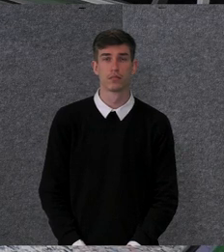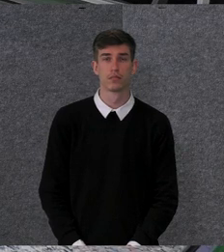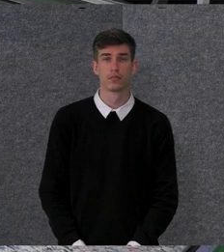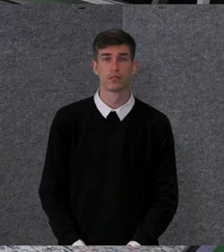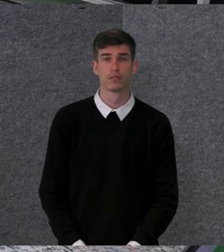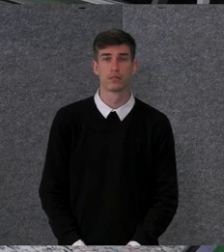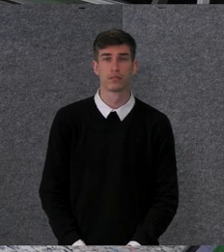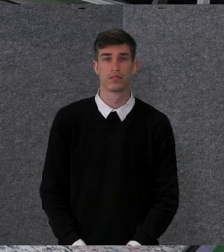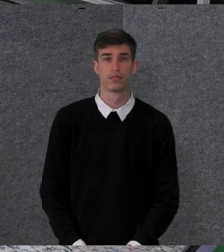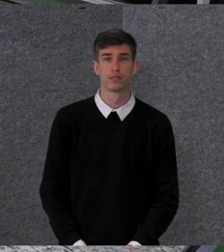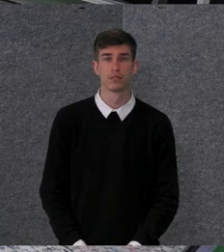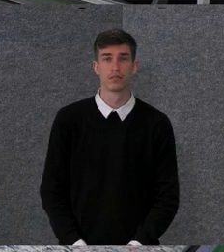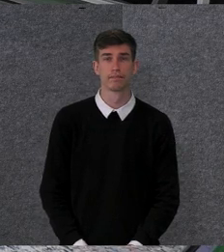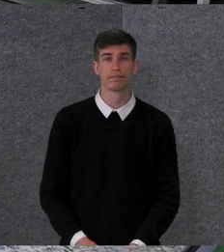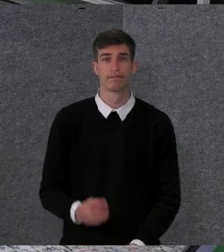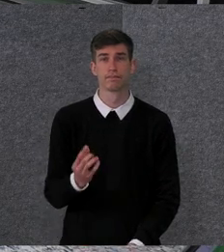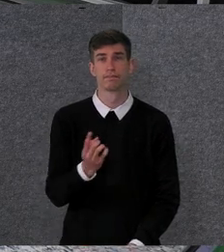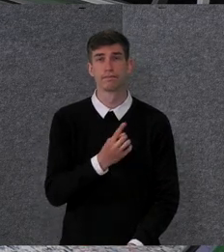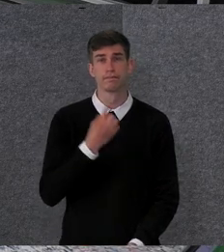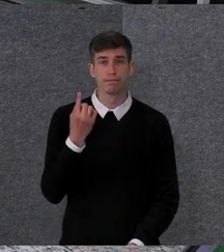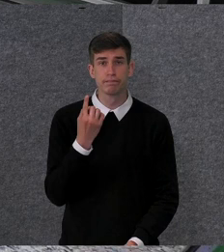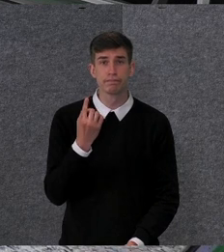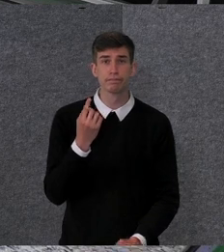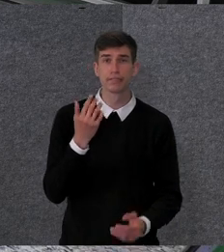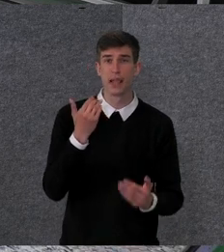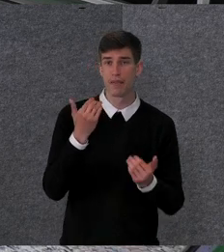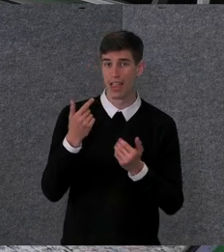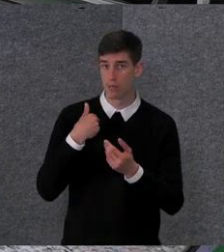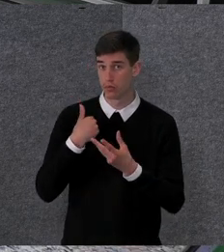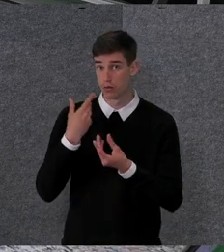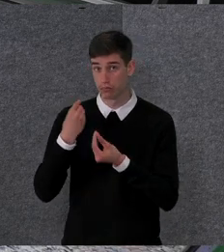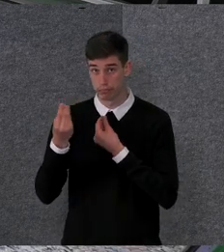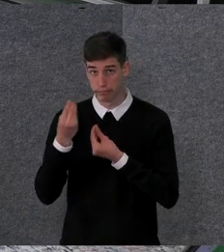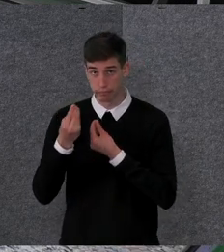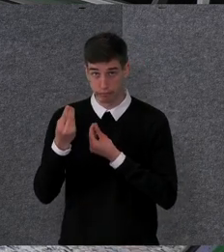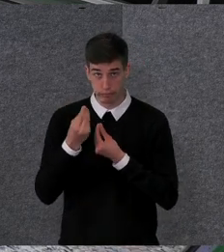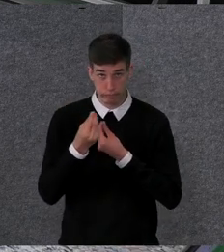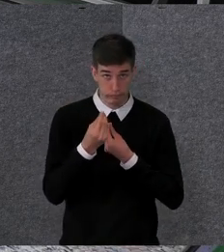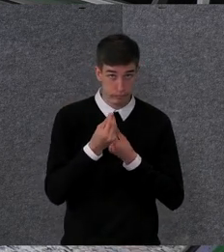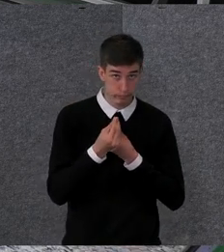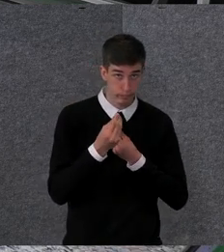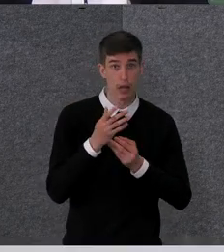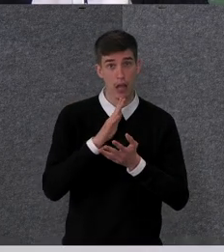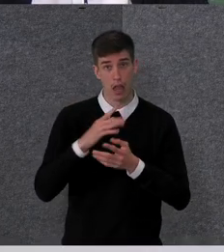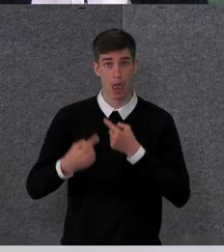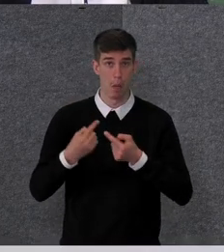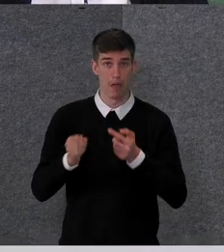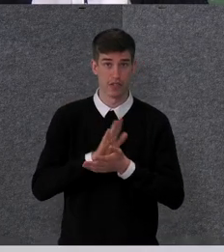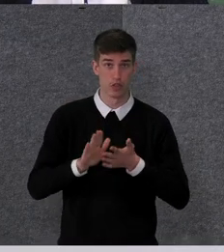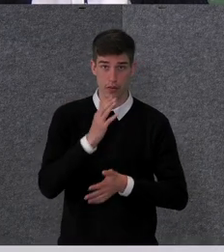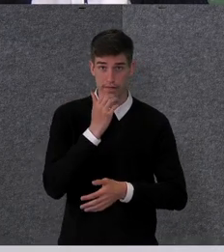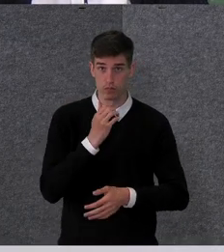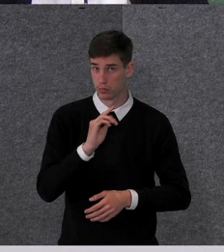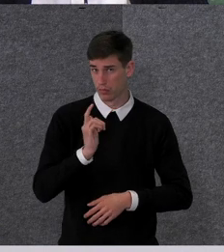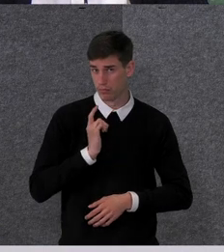Wir klären hier ganz kurz noch im Raum eine weitere Kandidatur und wir wollen ja hier alles, das sauber abläuft. Ganz